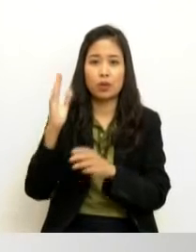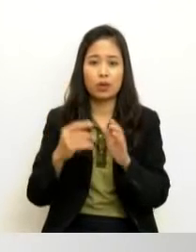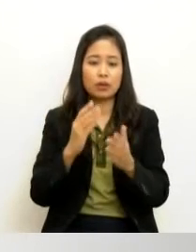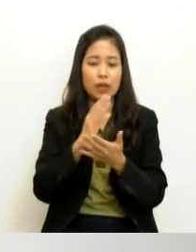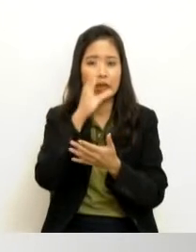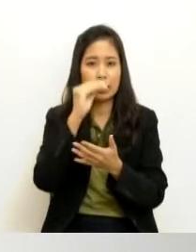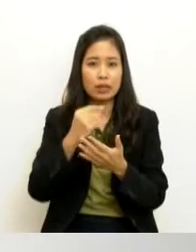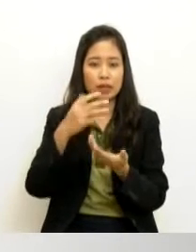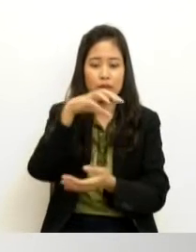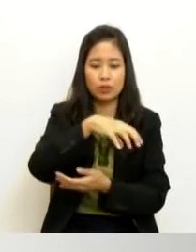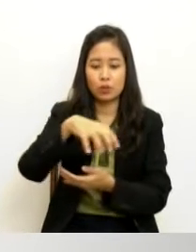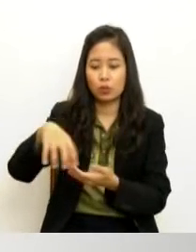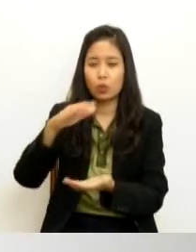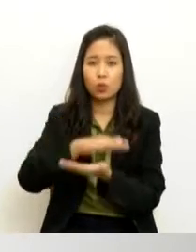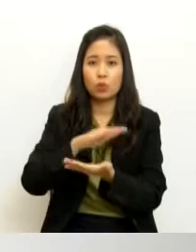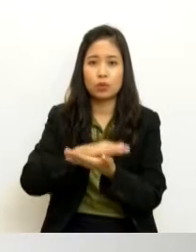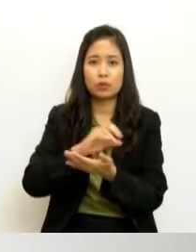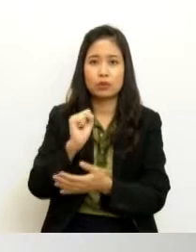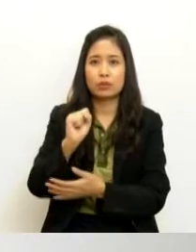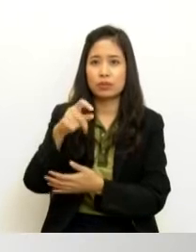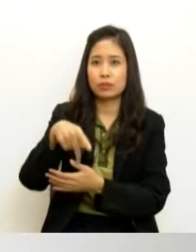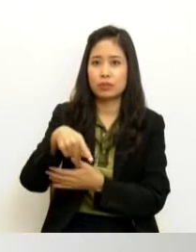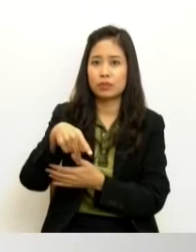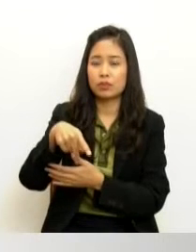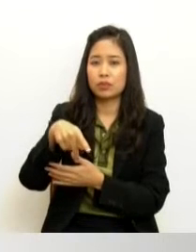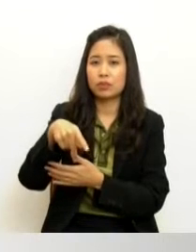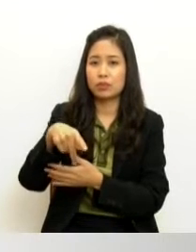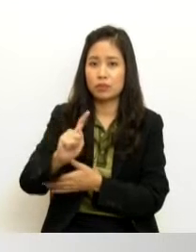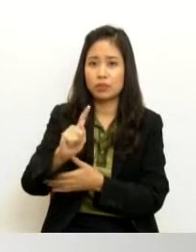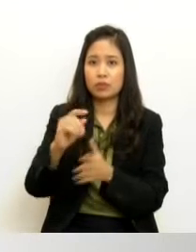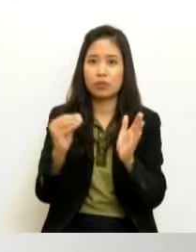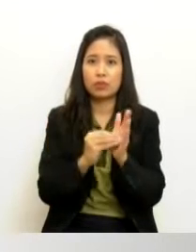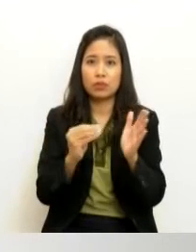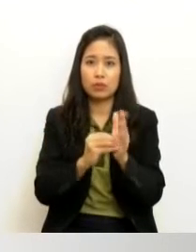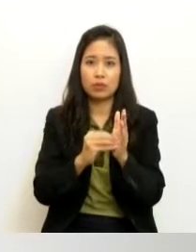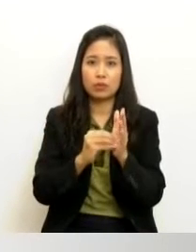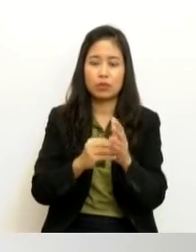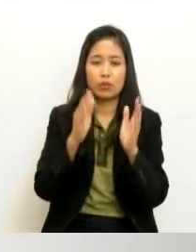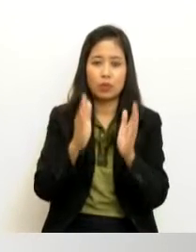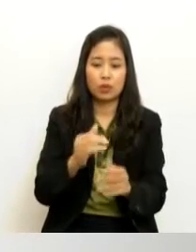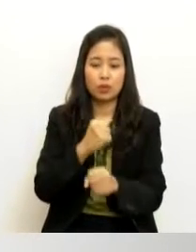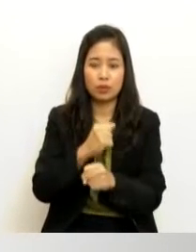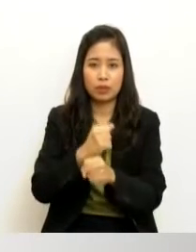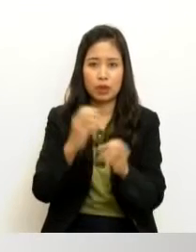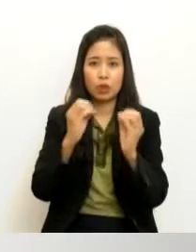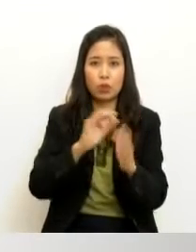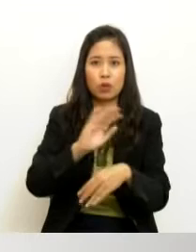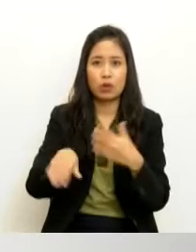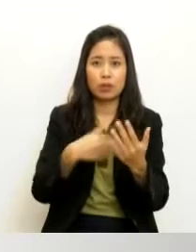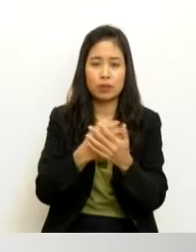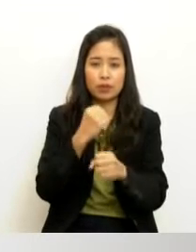ดของสำนักงานเขตพื้นที่การศึกษาประถมศึกษากรุงเทพมหานครข้าราชการครูและบุคลากรทางการศึกษาไปทำกิจกรรมร่ว